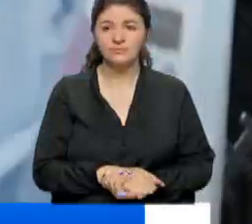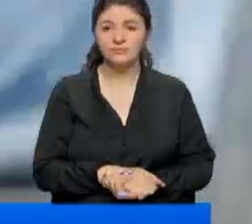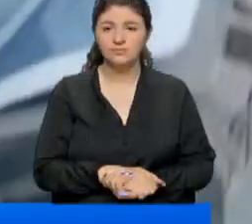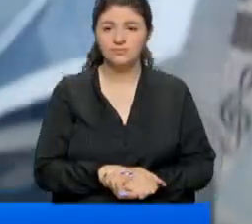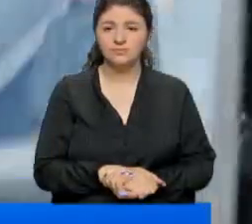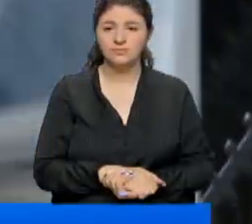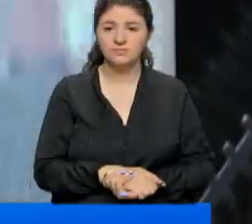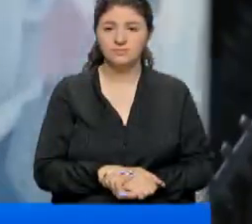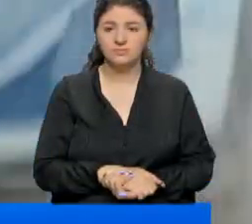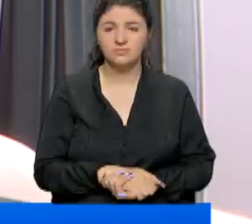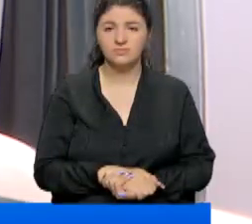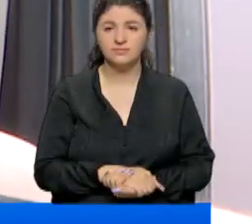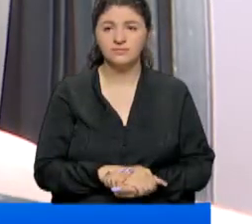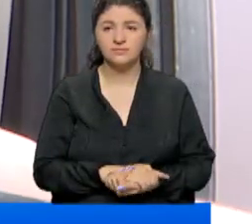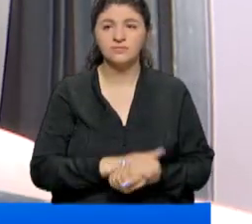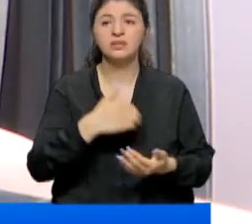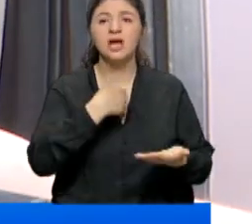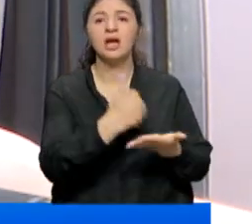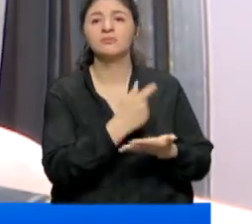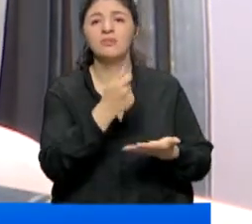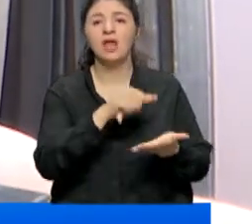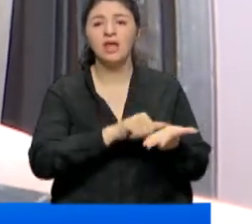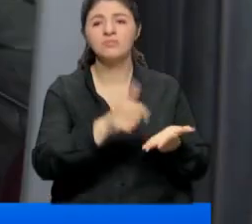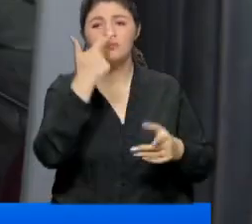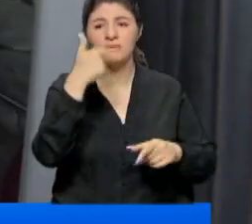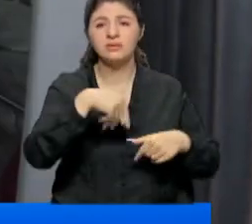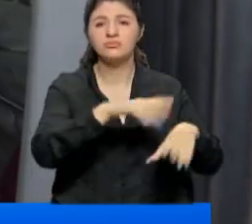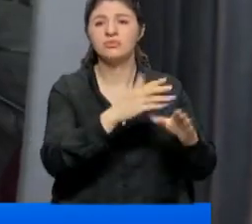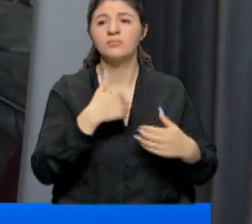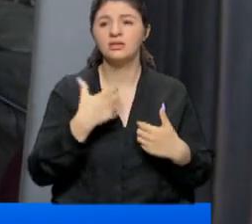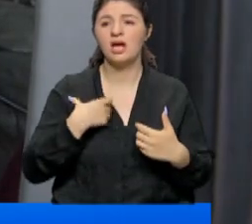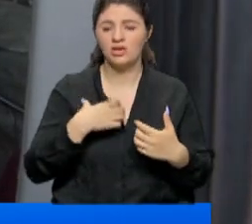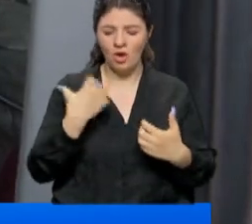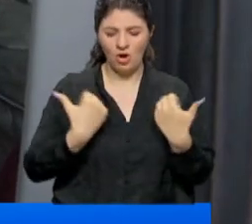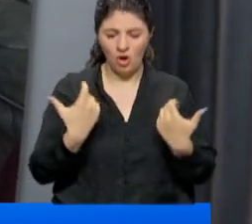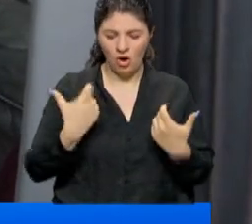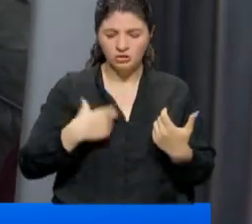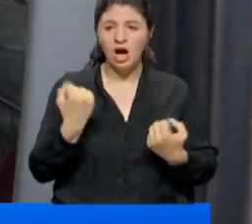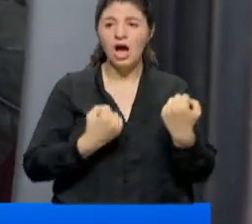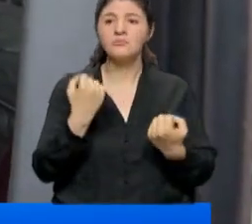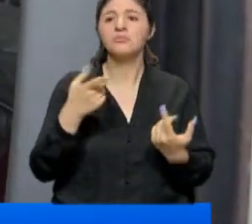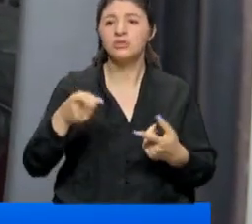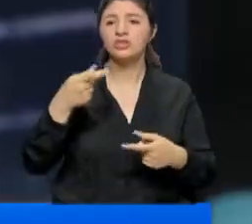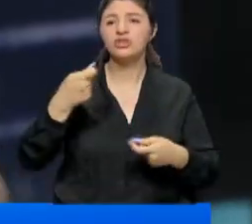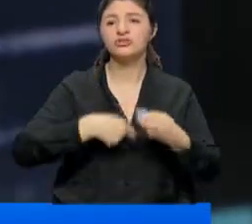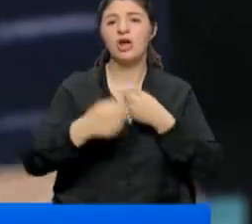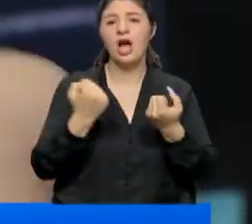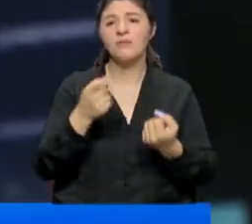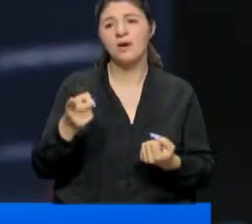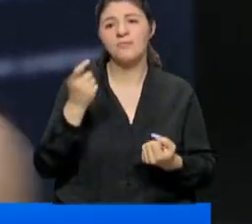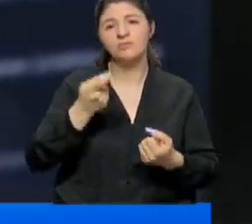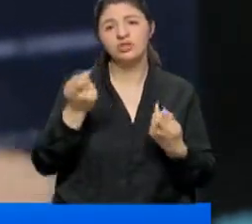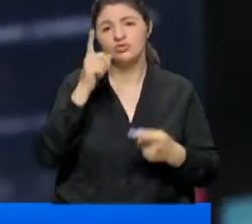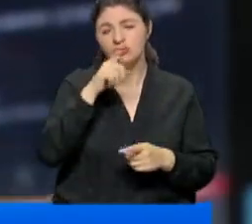abone ol o kazandığınız paraların hepsini azaltacağız zaten kendi özel aracımız çıkarmıyorum Bu da şirket mecbur iş için